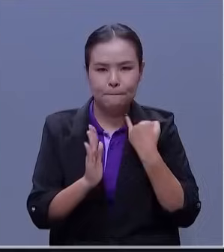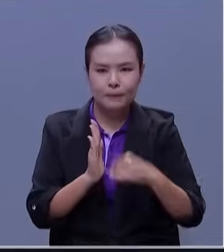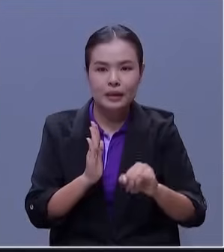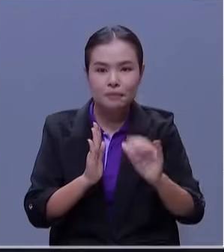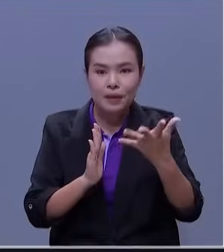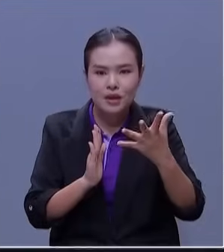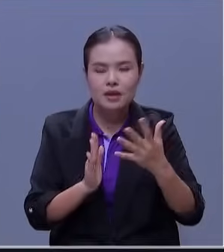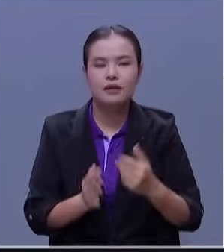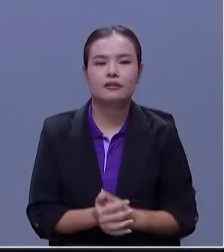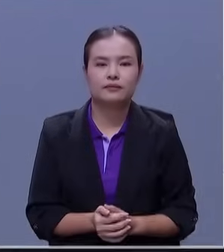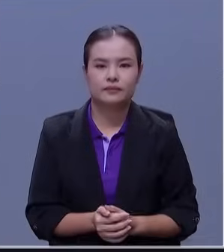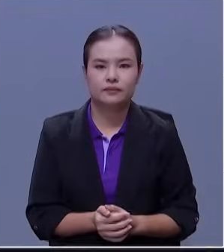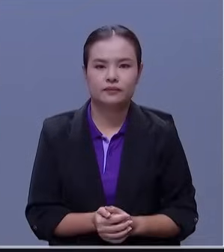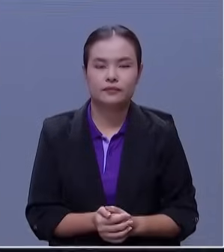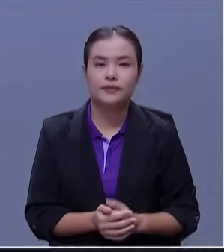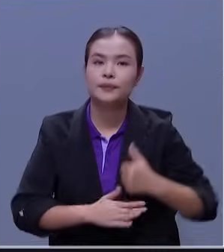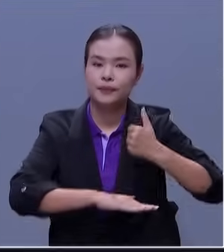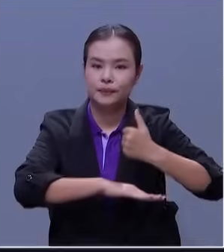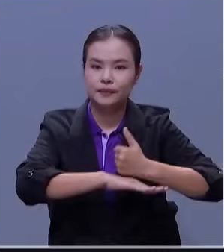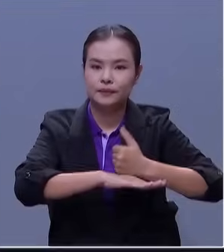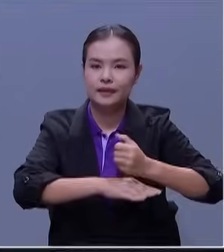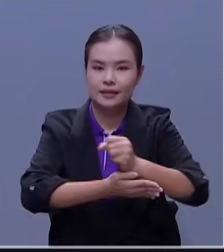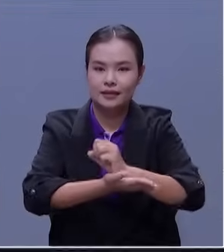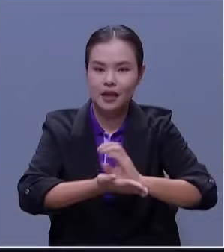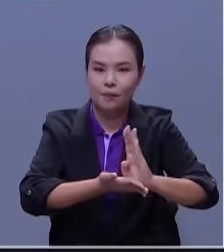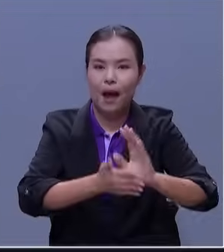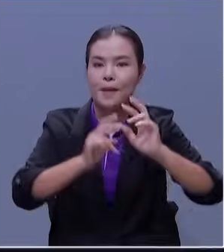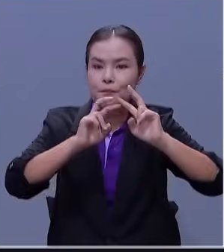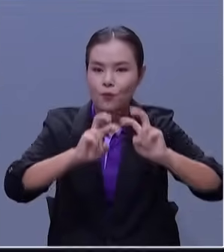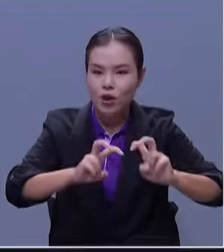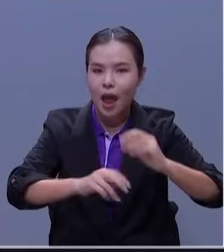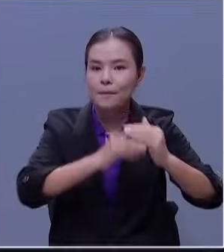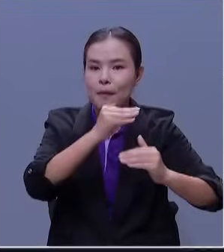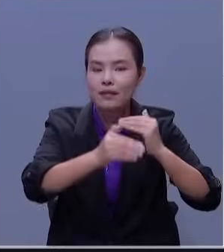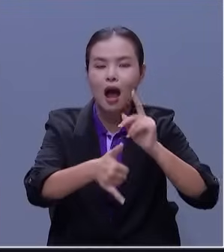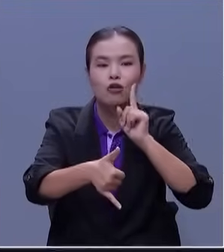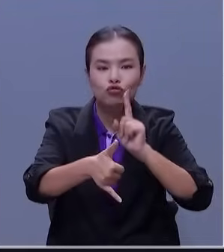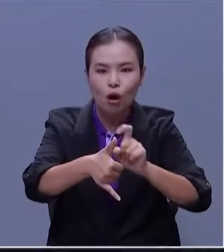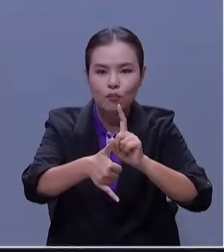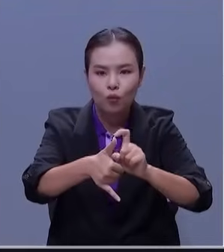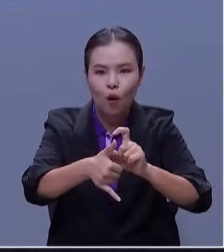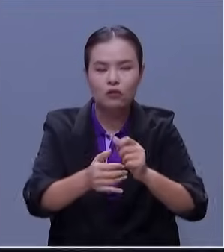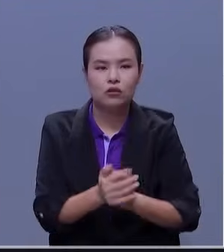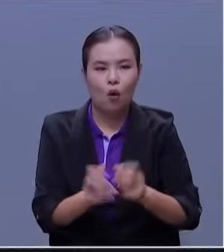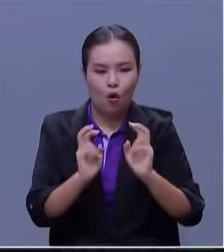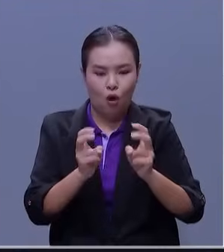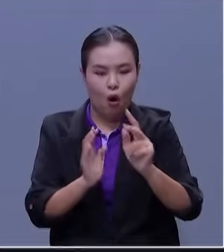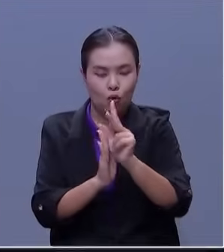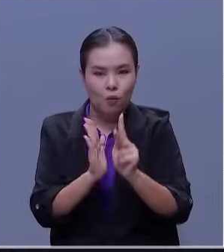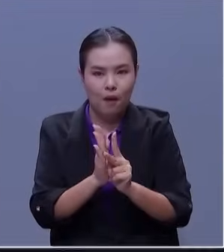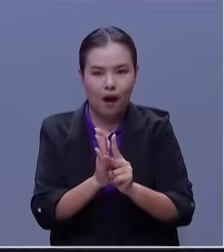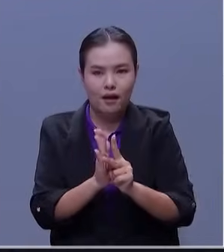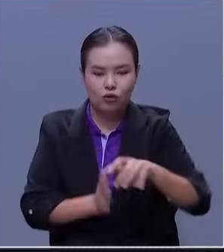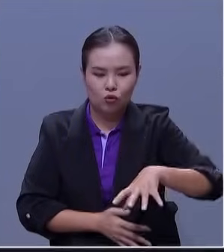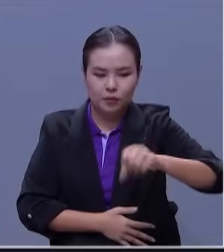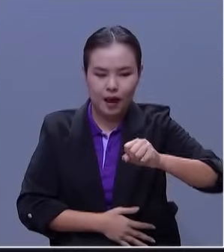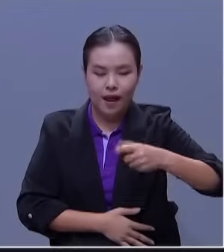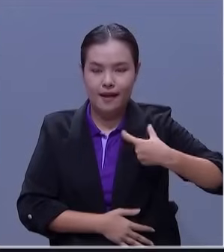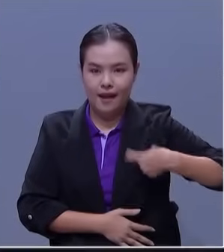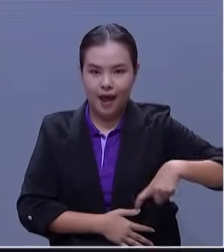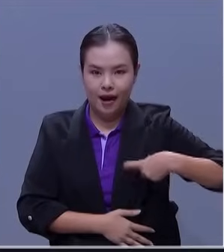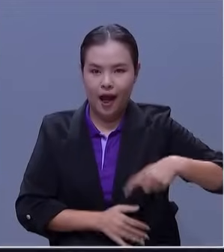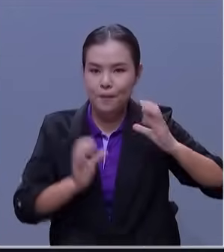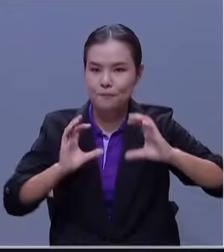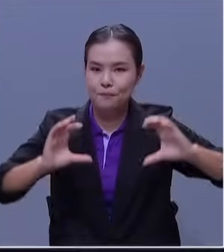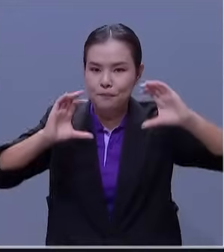ดร.น้ำแท้นะคะผู้อำนวยการสถาบันวิจัยเพื่อพัฒนาการสอบสวนและการดำเนินคดีสำนักงานอัยการสูงสุดเปิดเ